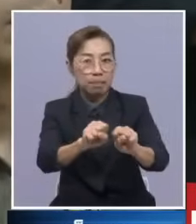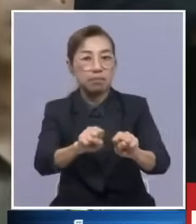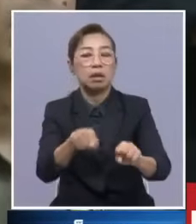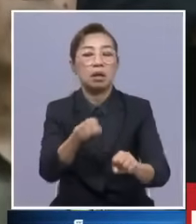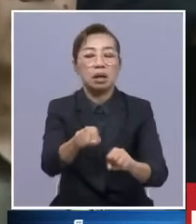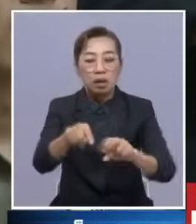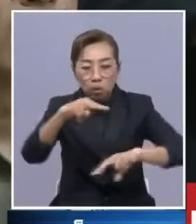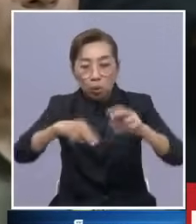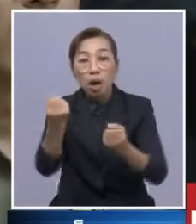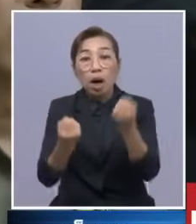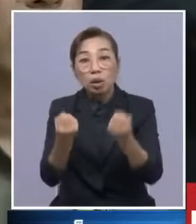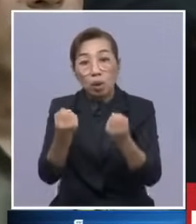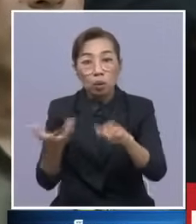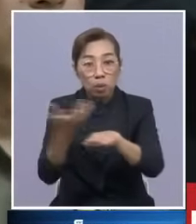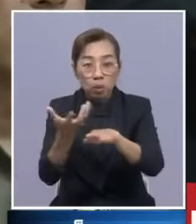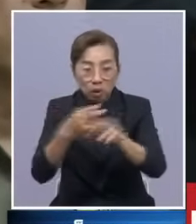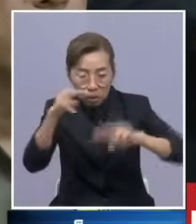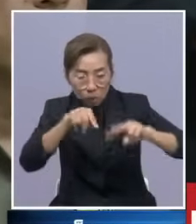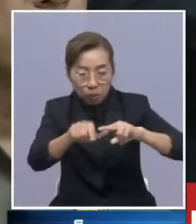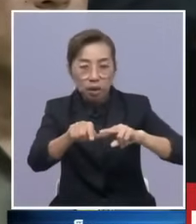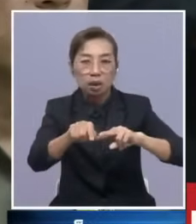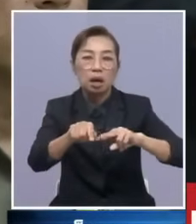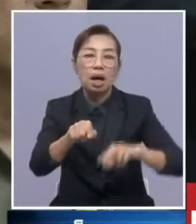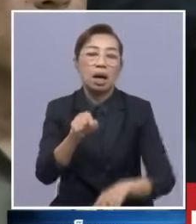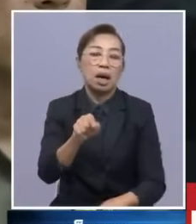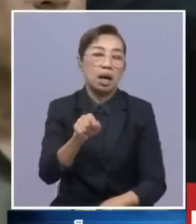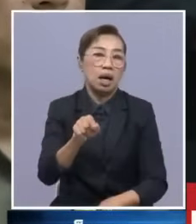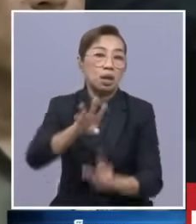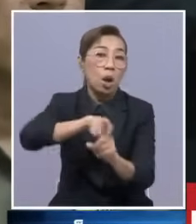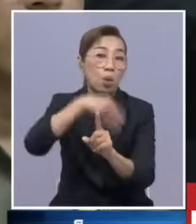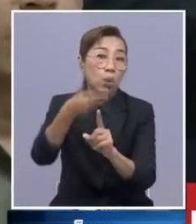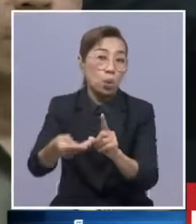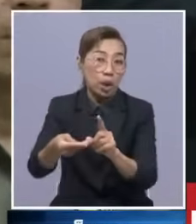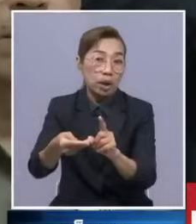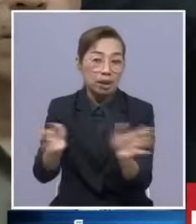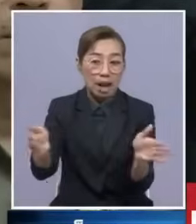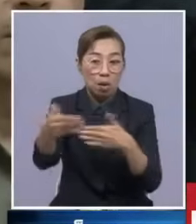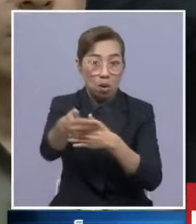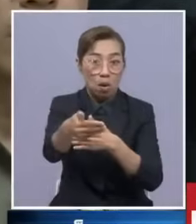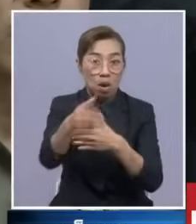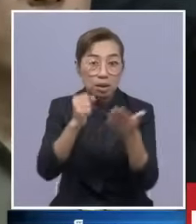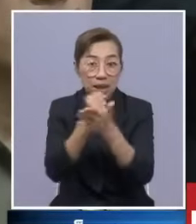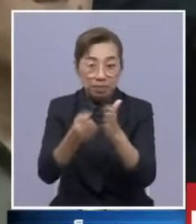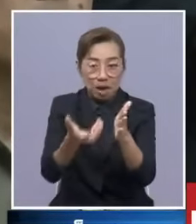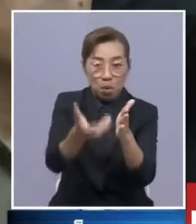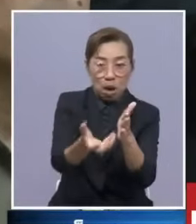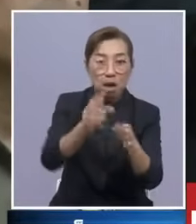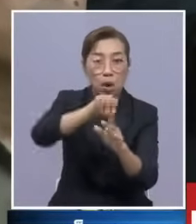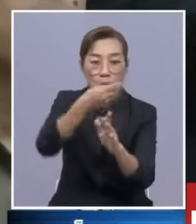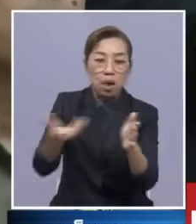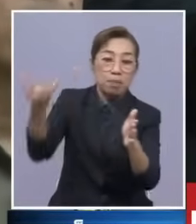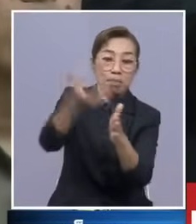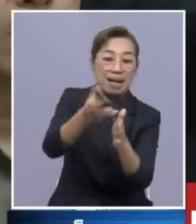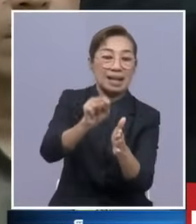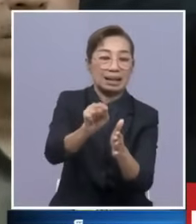การตรวจค้นเนี่ยเราก็พบว่าการที่นำกล้วยน้ำว้ามาปกปิดนะก็เป็นวิธีการที่ขบวนการ